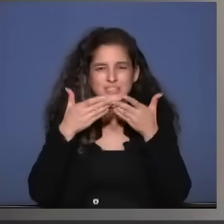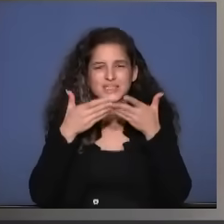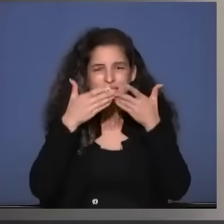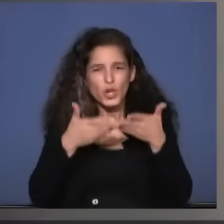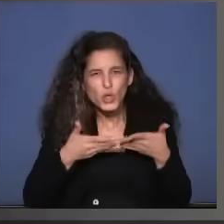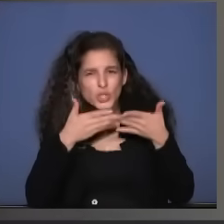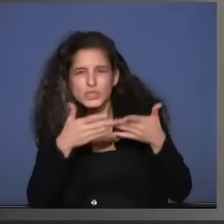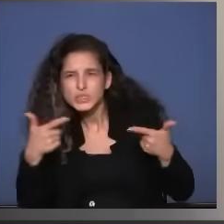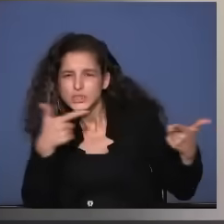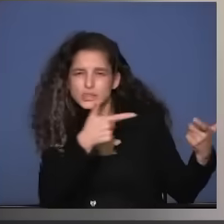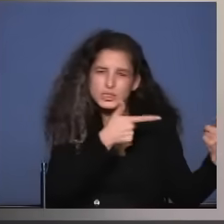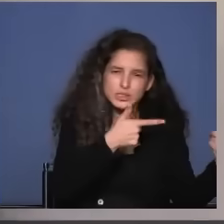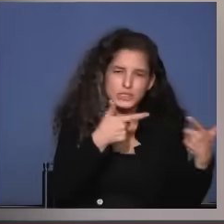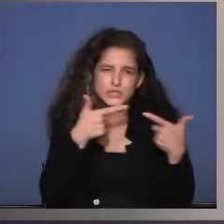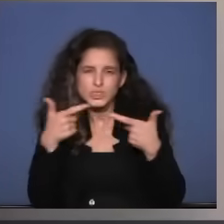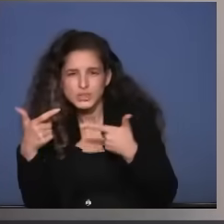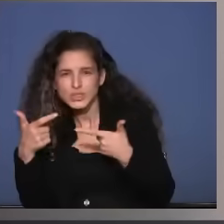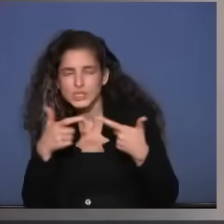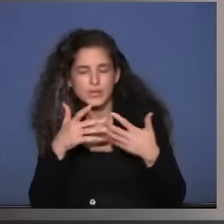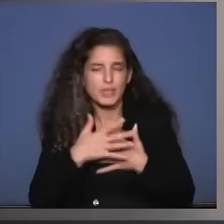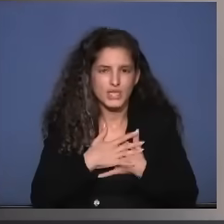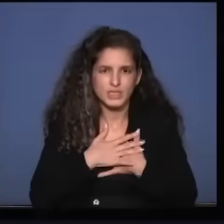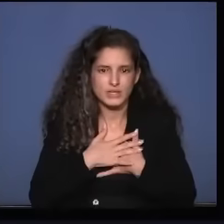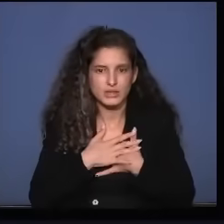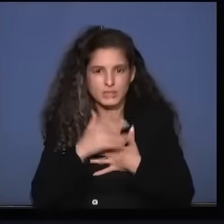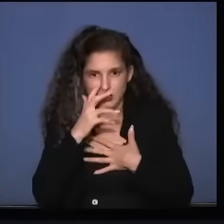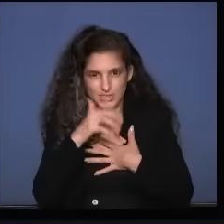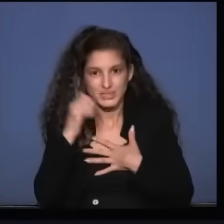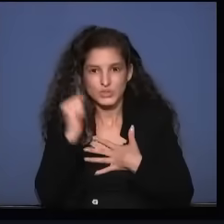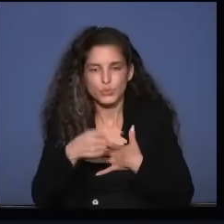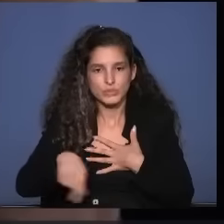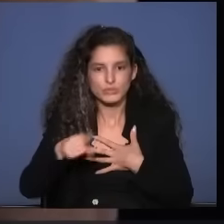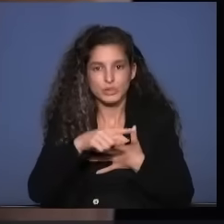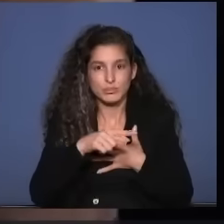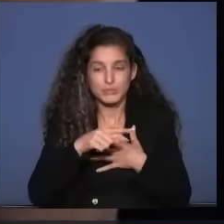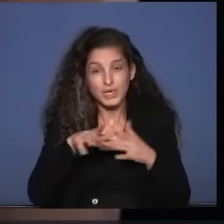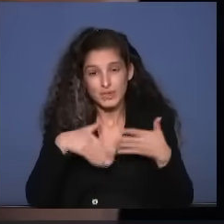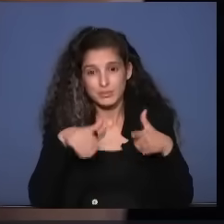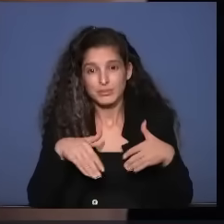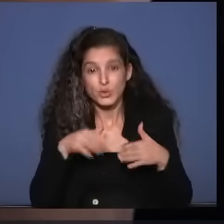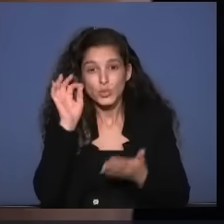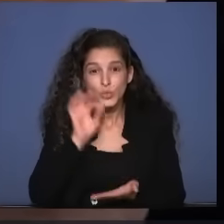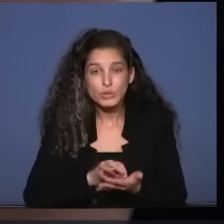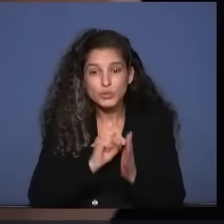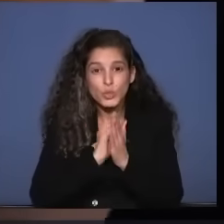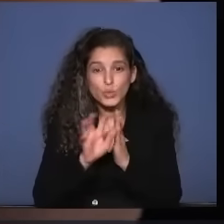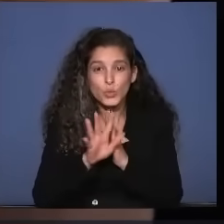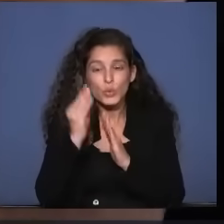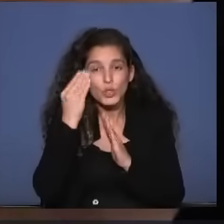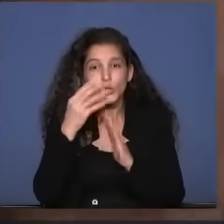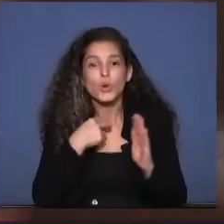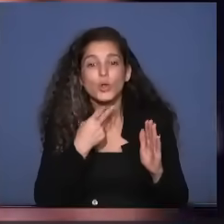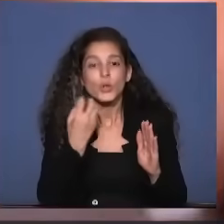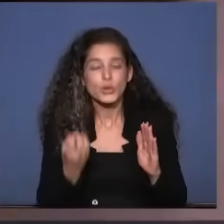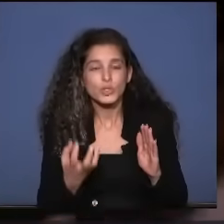סירות, יש פה ירי צלפים, אימאלה. מה תסחו אותם שם? ביום. באותו רגע הם שלחו לנו את הודעות קודמות